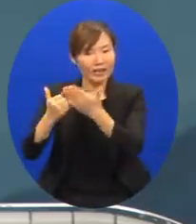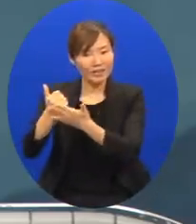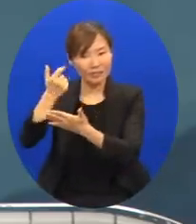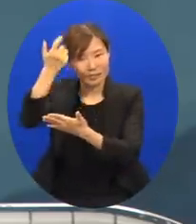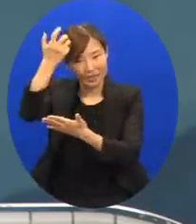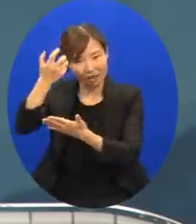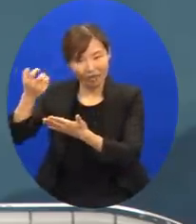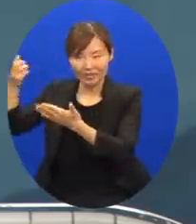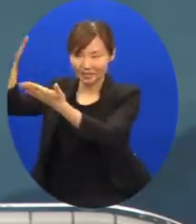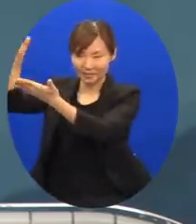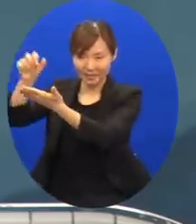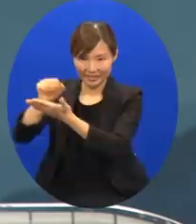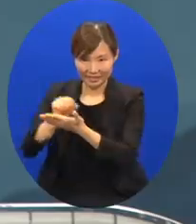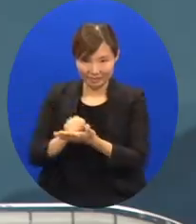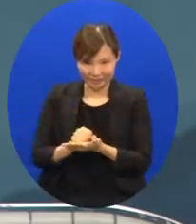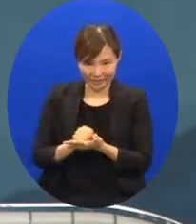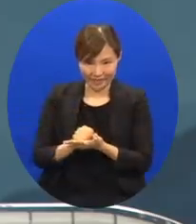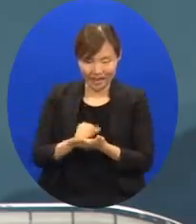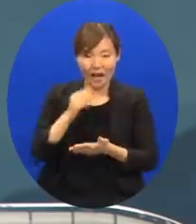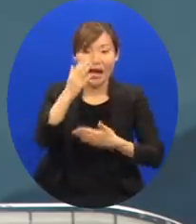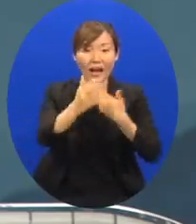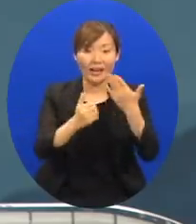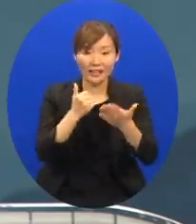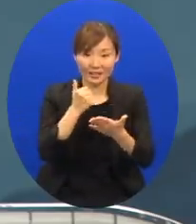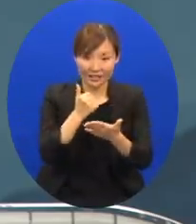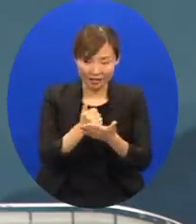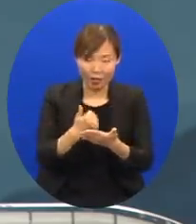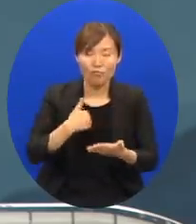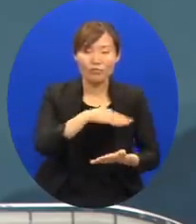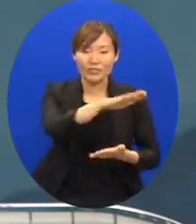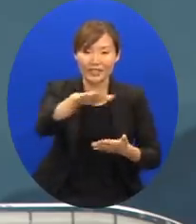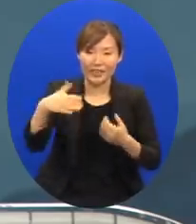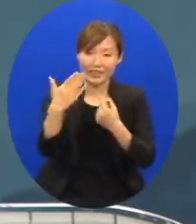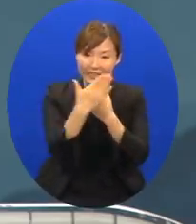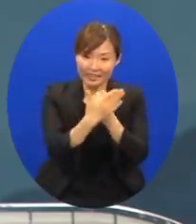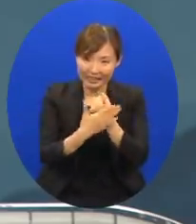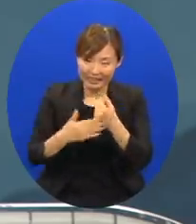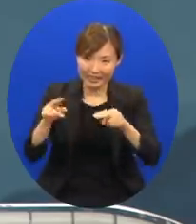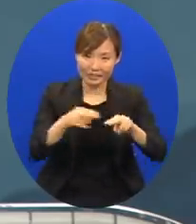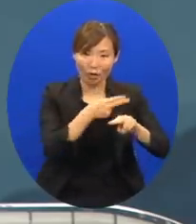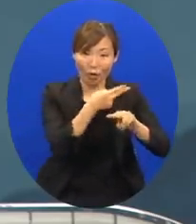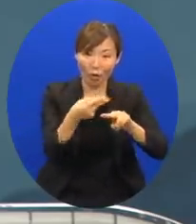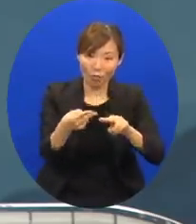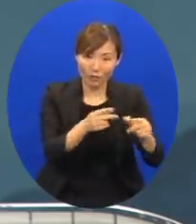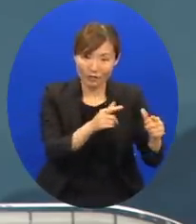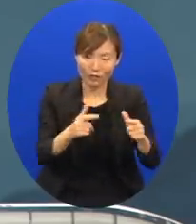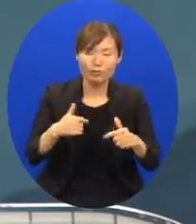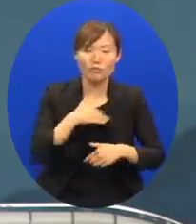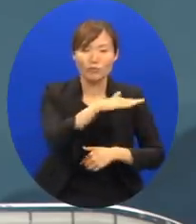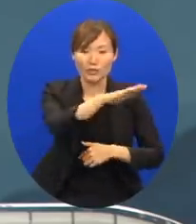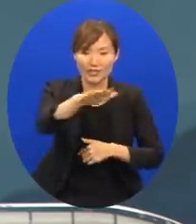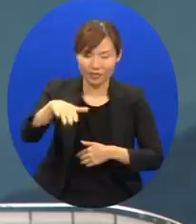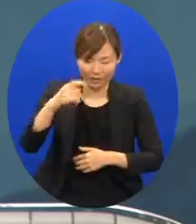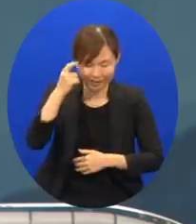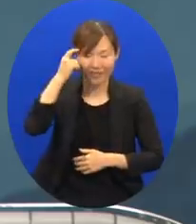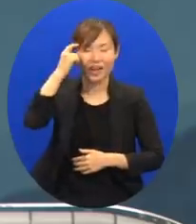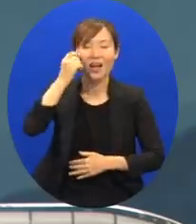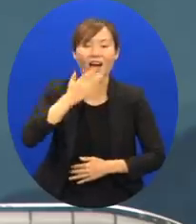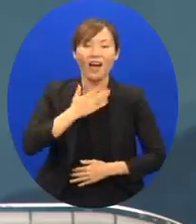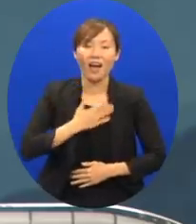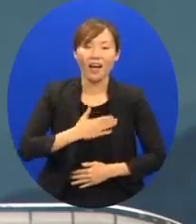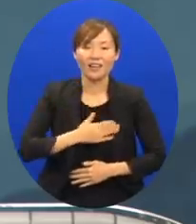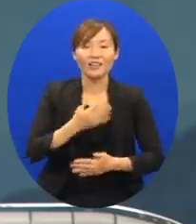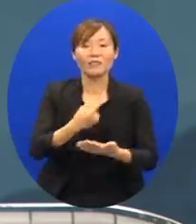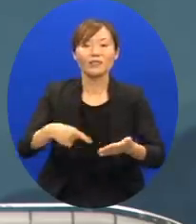받았습니다 그것은 하나님께서 우리에게 은혜로 주신 선물들을 우리로 하여금 깨달아 알게